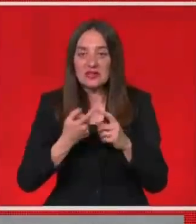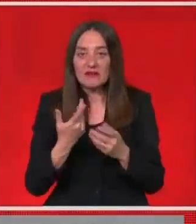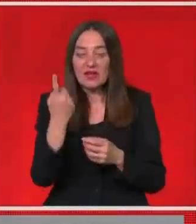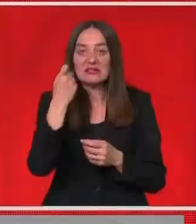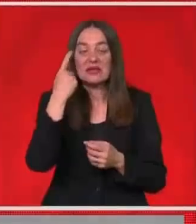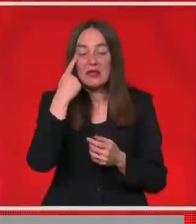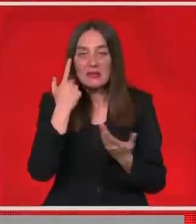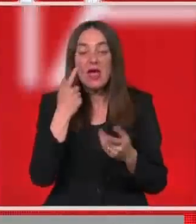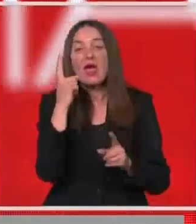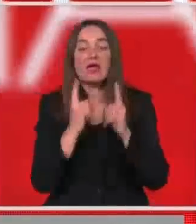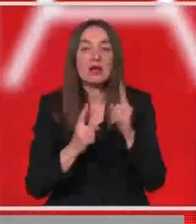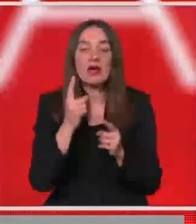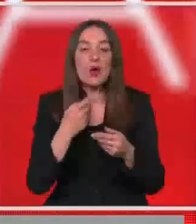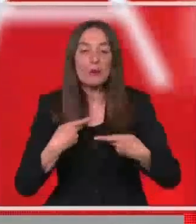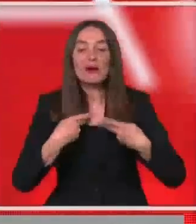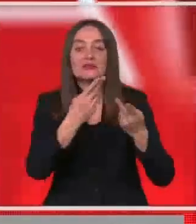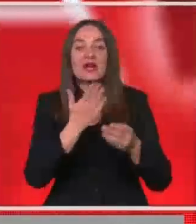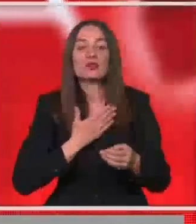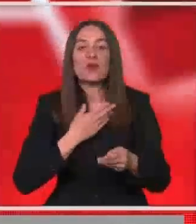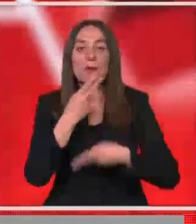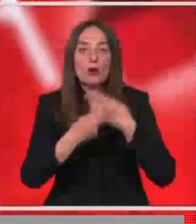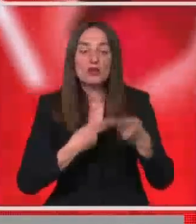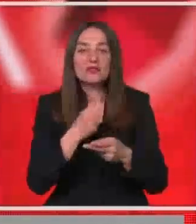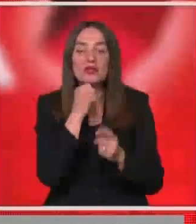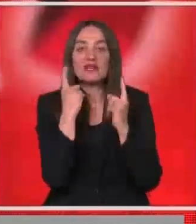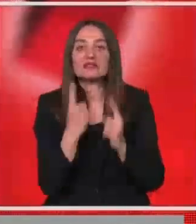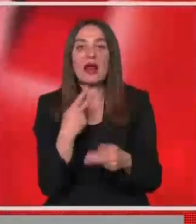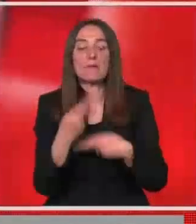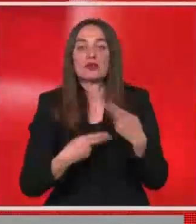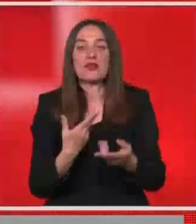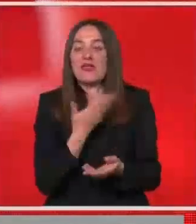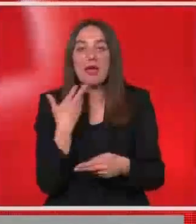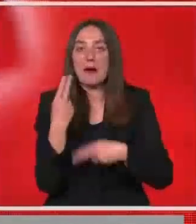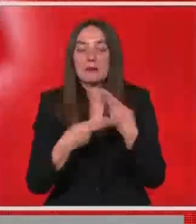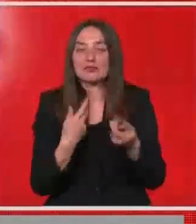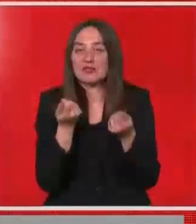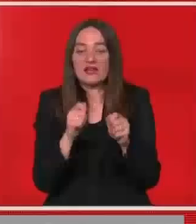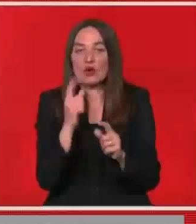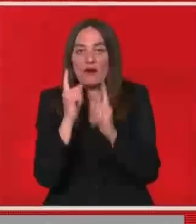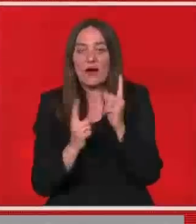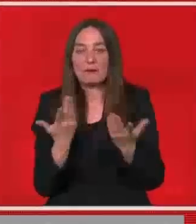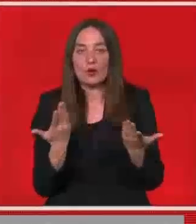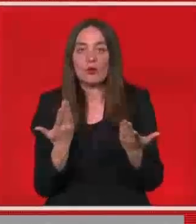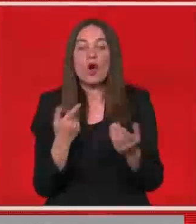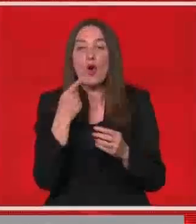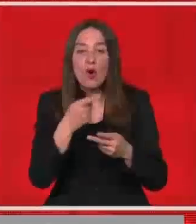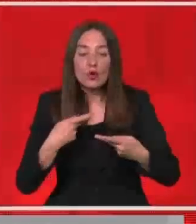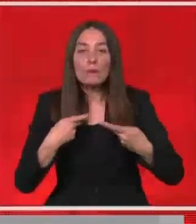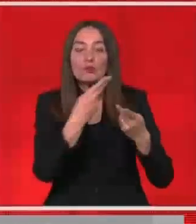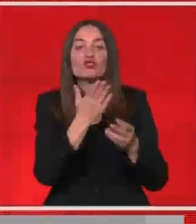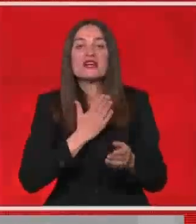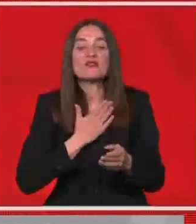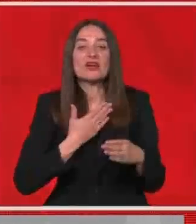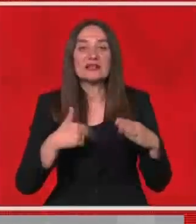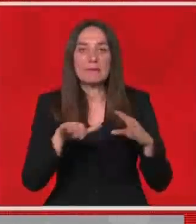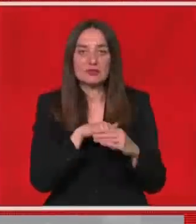Kine, ili u plasiranju svojih proizvoda i stala mu je proizvodnja. Dakle, nema proizvodnju, zatvorio je fabriku. On upućuje svoje